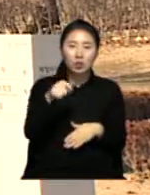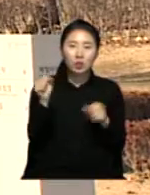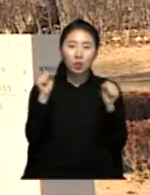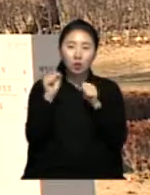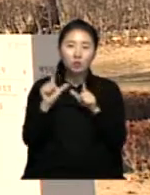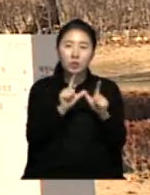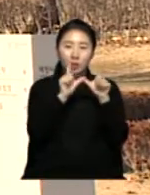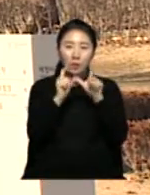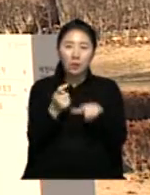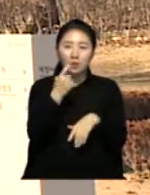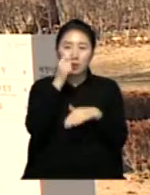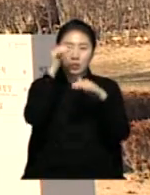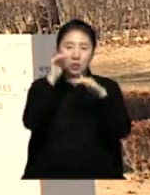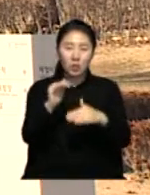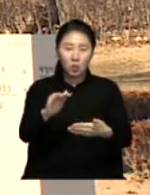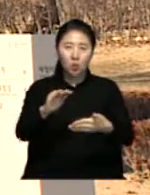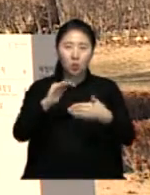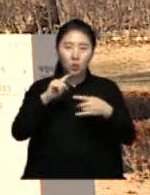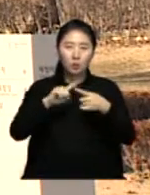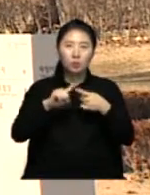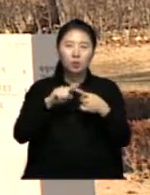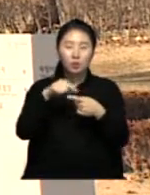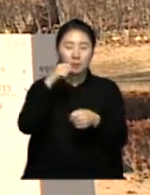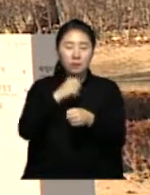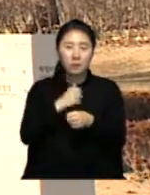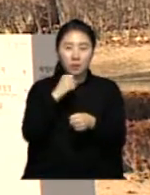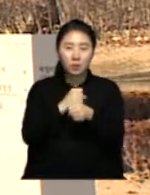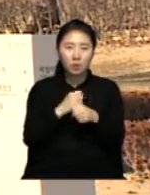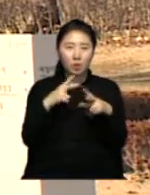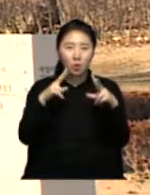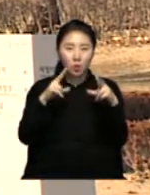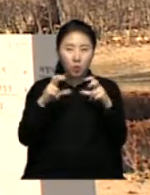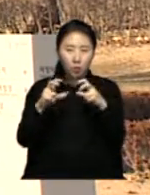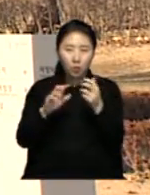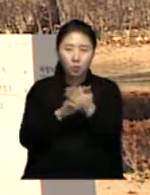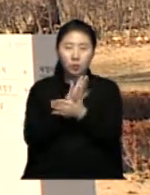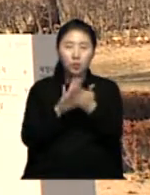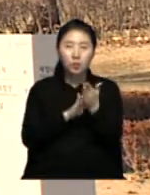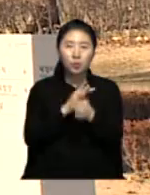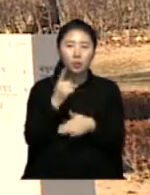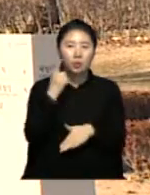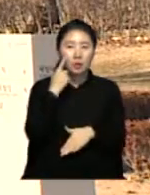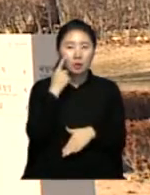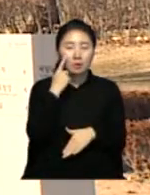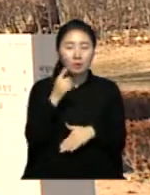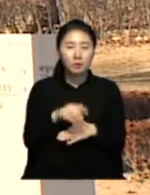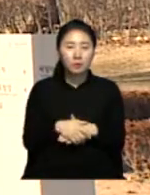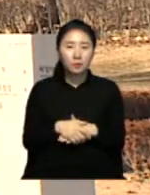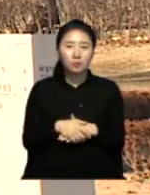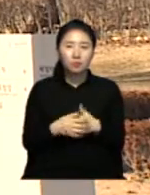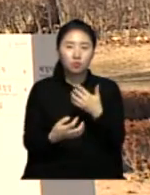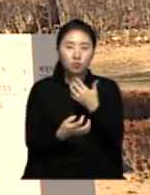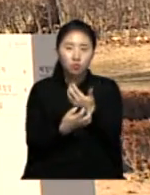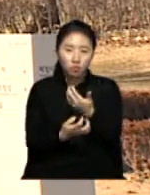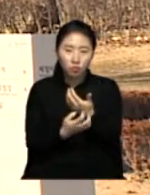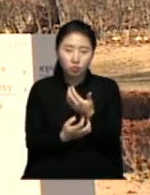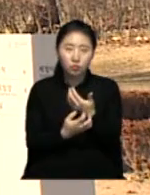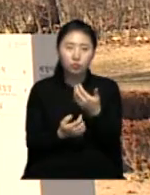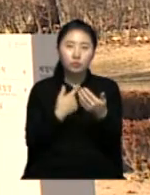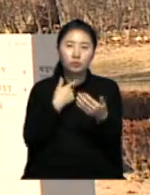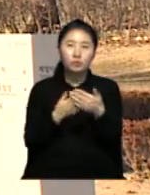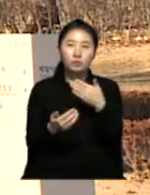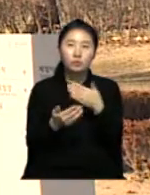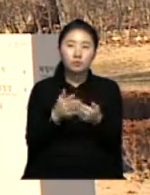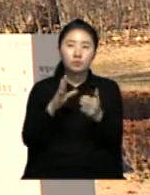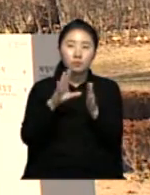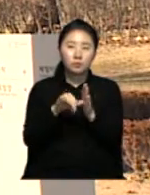배웠는데 그 배운 내용을 토대로 집공도 만들어보고 공놀이도 하면서 또 불필기 체험과 화덕 체험을 통해서